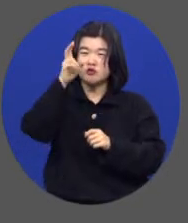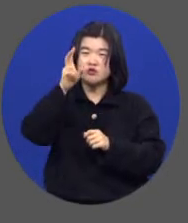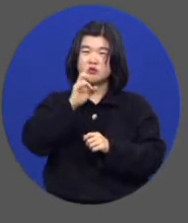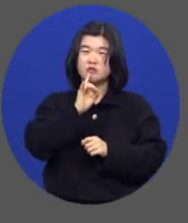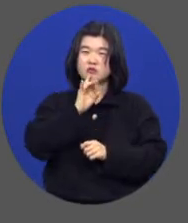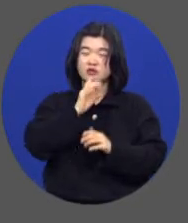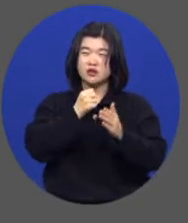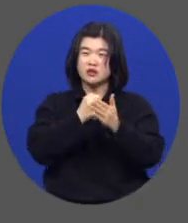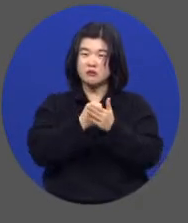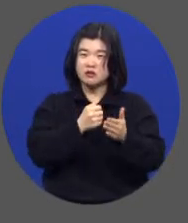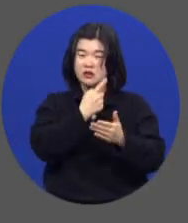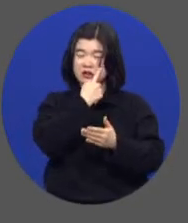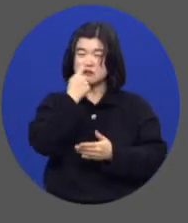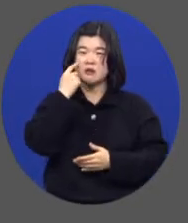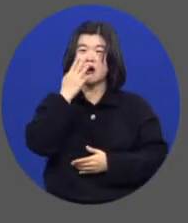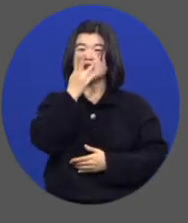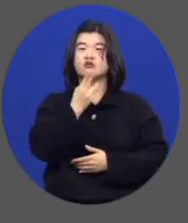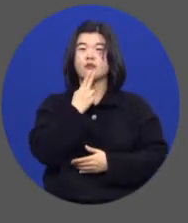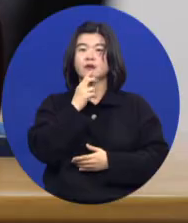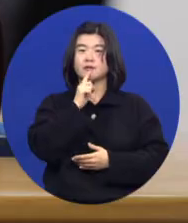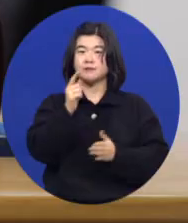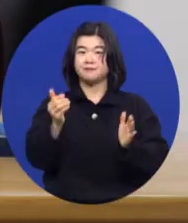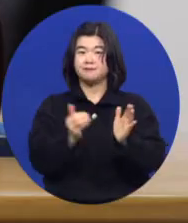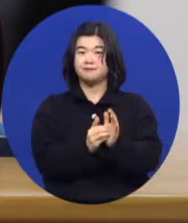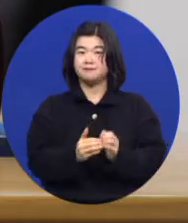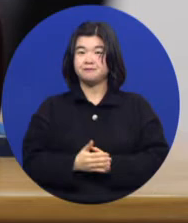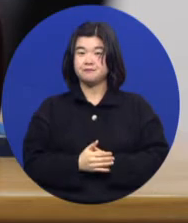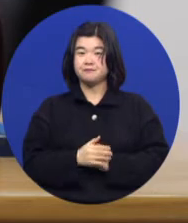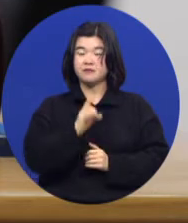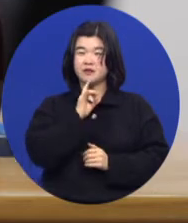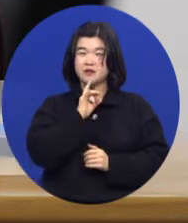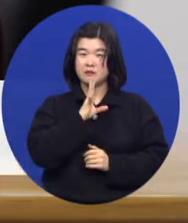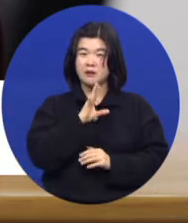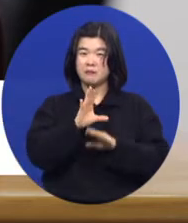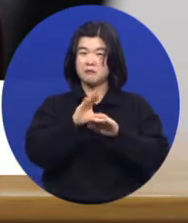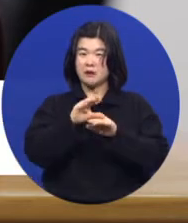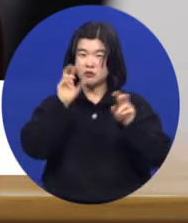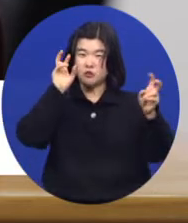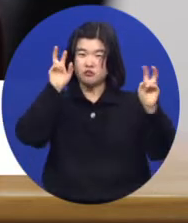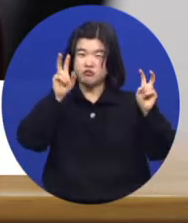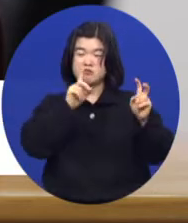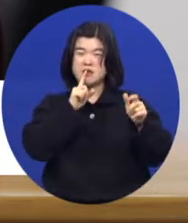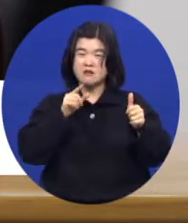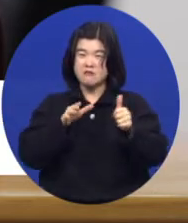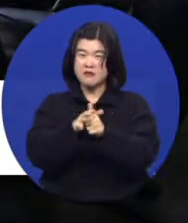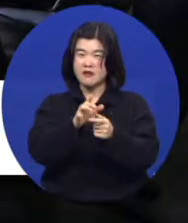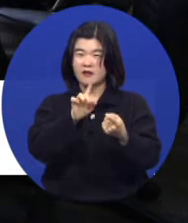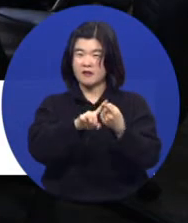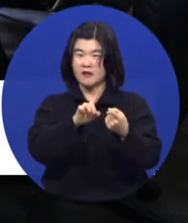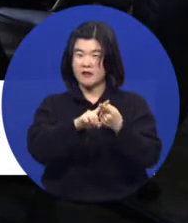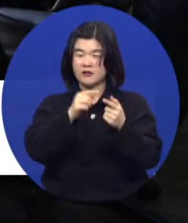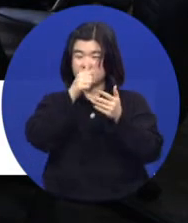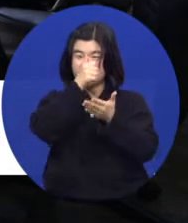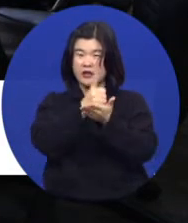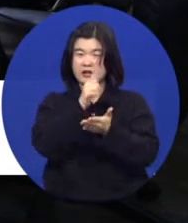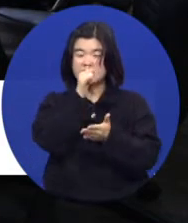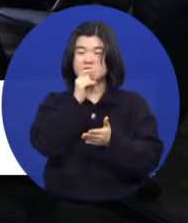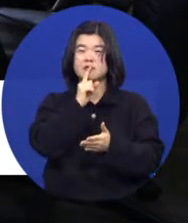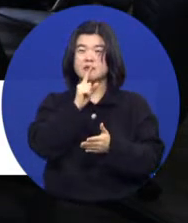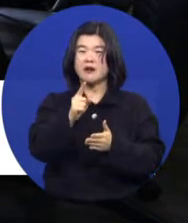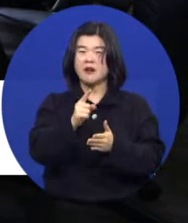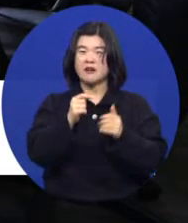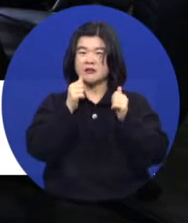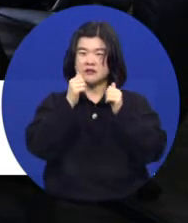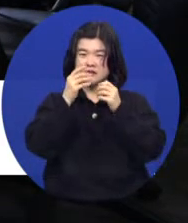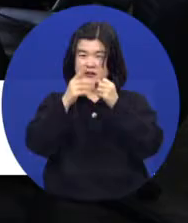이뤄져 범죄를 증명할 수 없다고 밝혔습니다. 다만 방송사 취재진을 협박한 혐의에 대해서만 유죄로 인정해